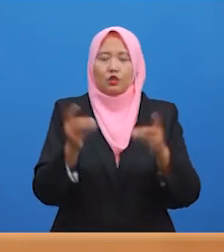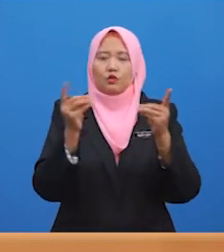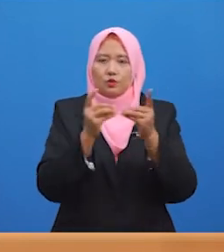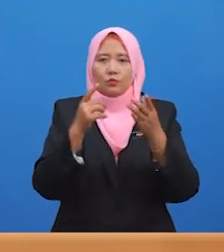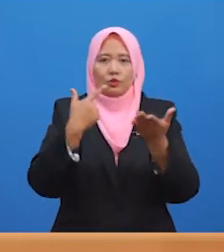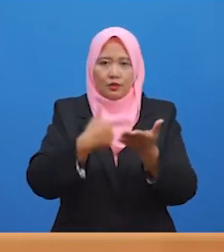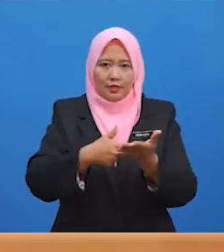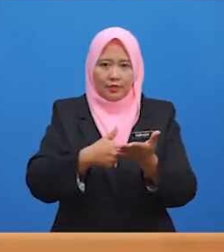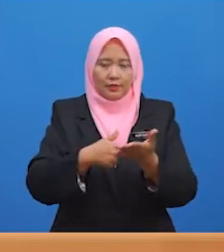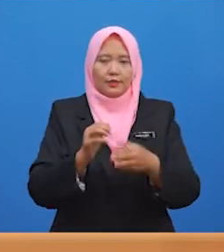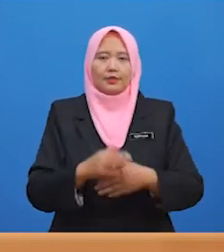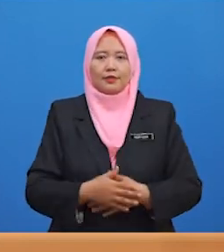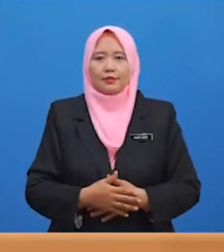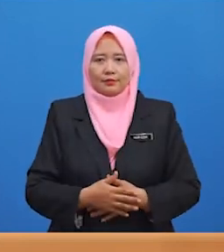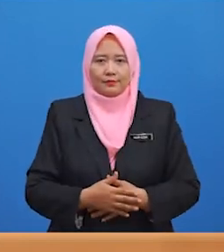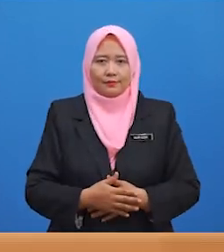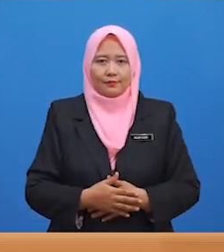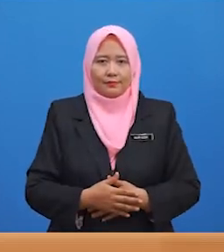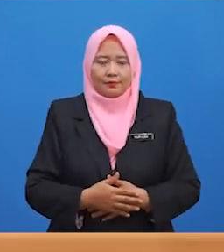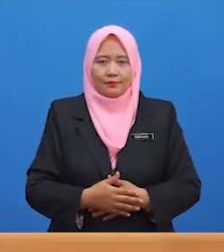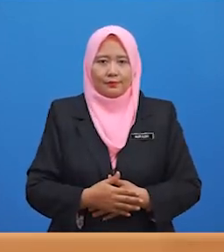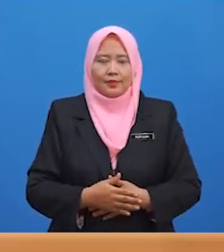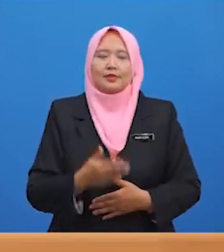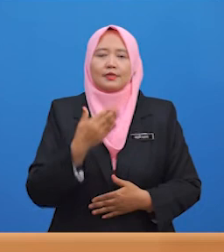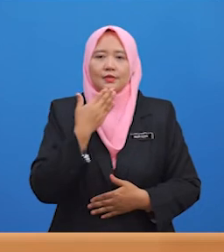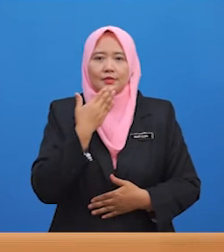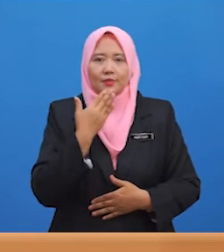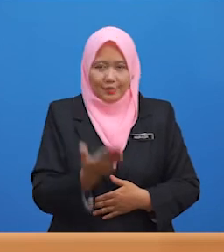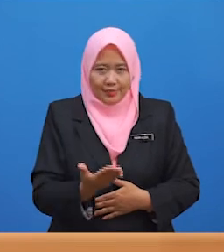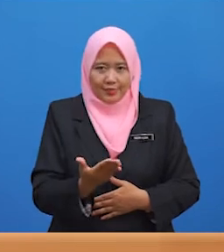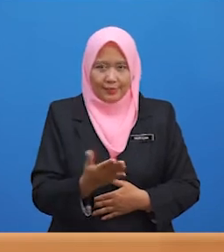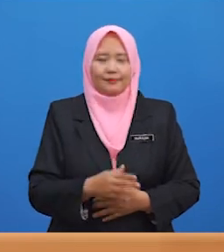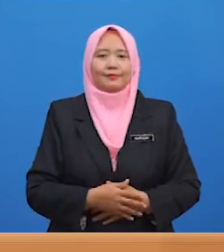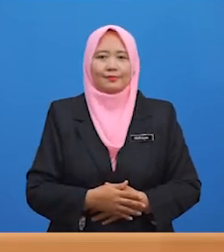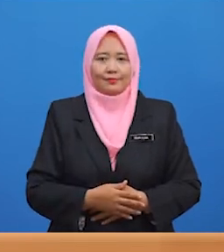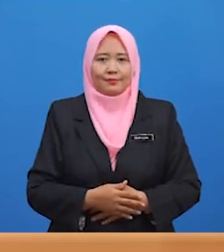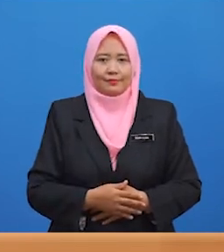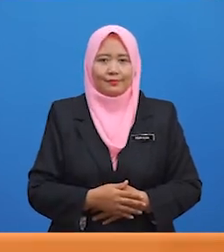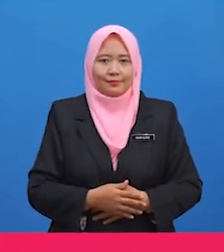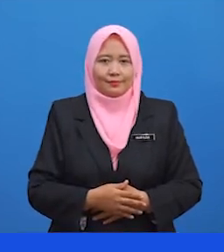berjumpa lagi di episod seterusnya. Sekian, terima kasih.